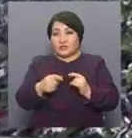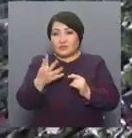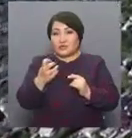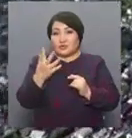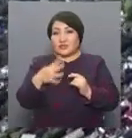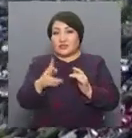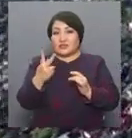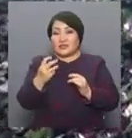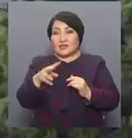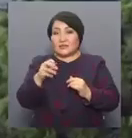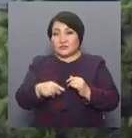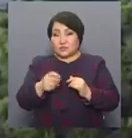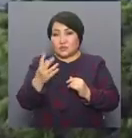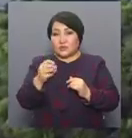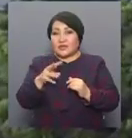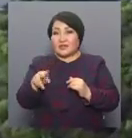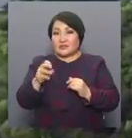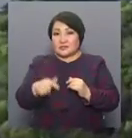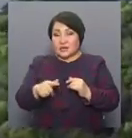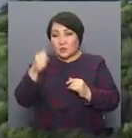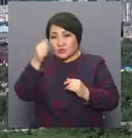542,4 миллиард теңге. Оның үстіне өткен жылмен